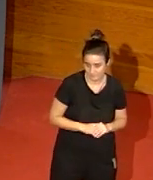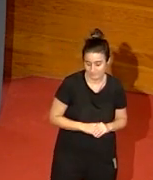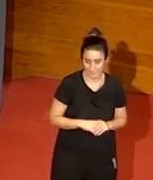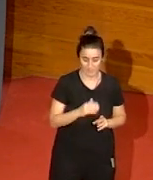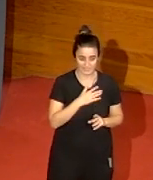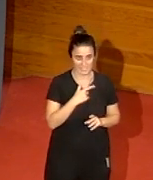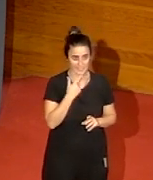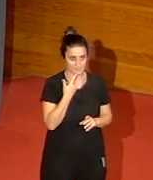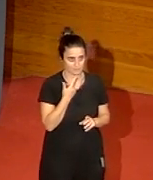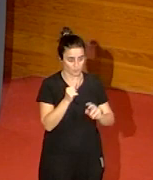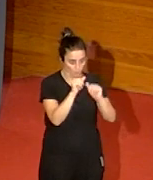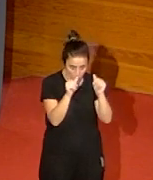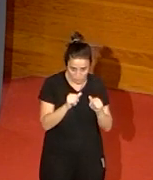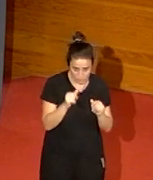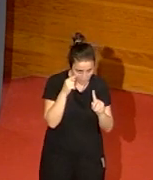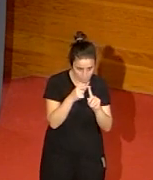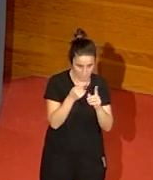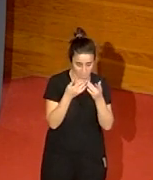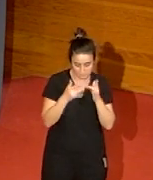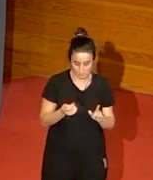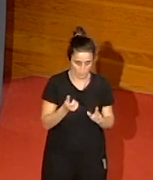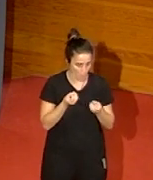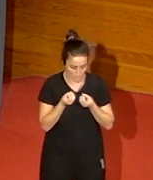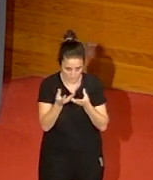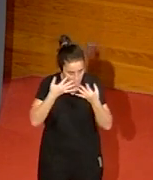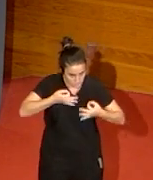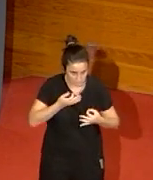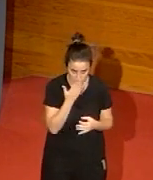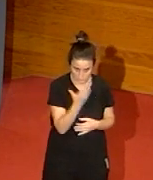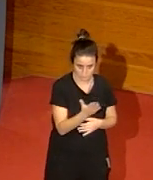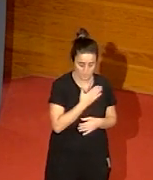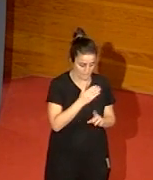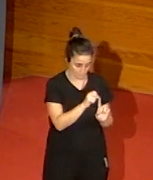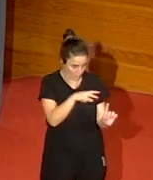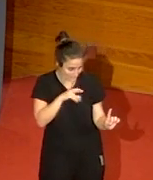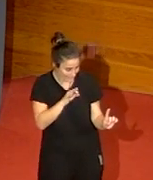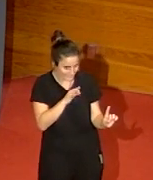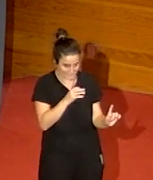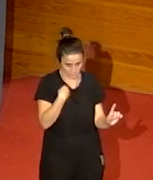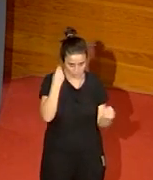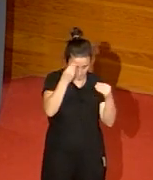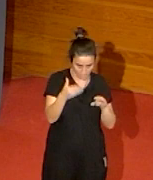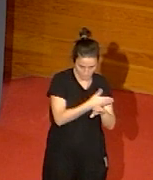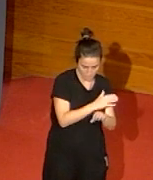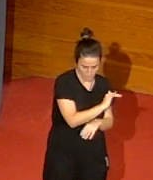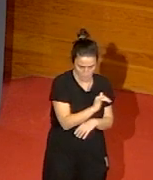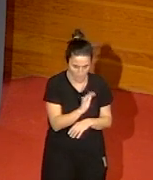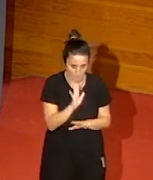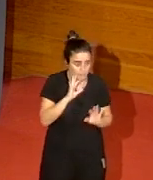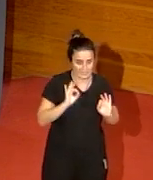egiteko modu bakarra. Zu zara, zarena, eta zure ikuspegia da hori, eta aurreritzi asko dituzu, inolako zalantzari gabe. Batez ere